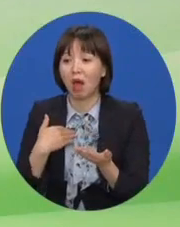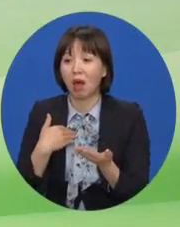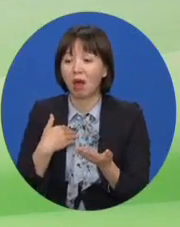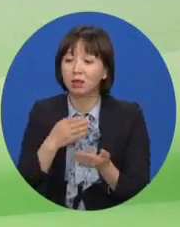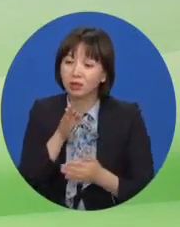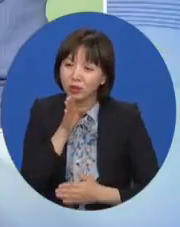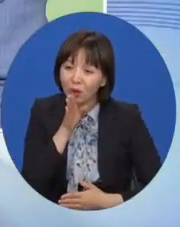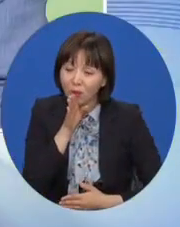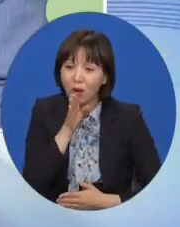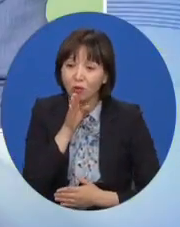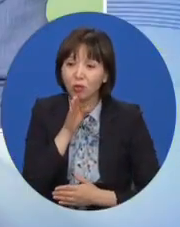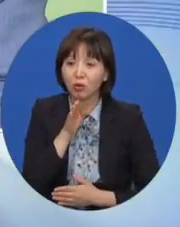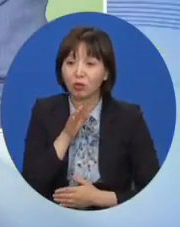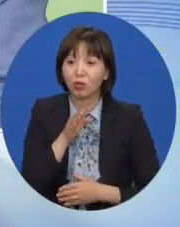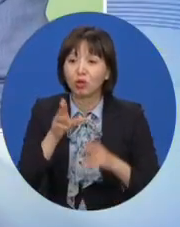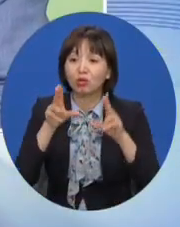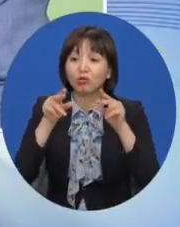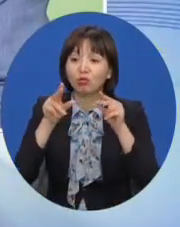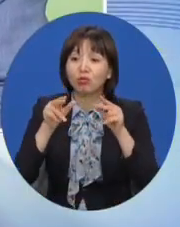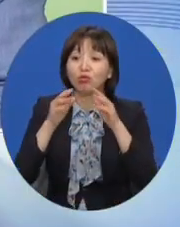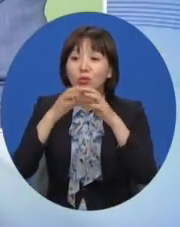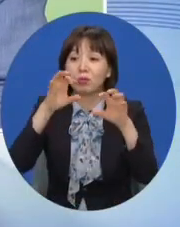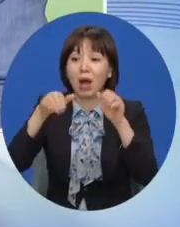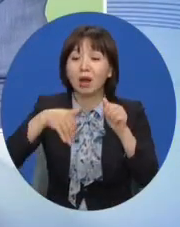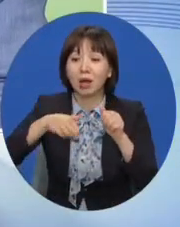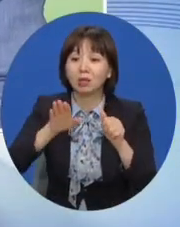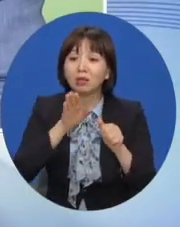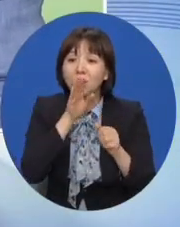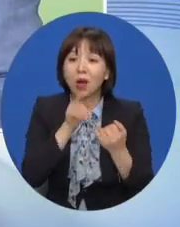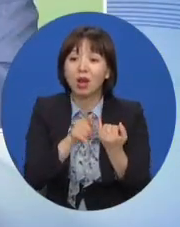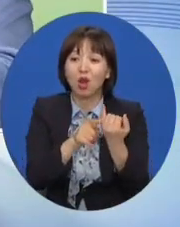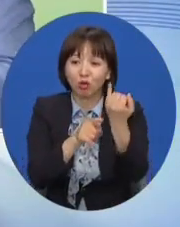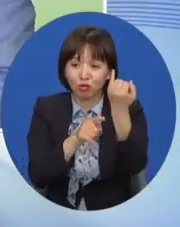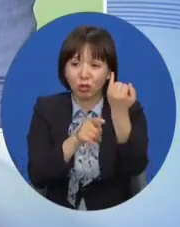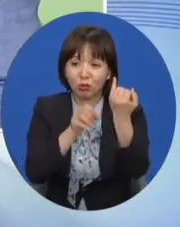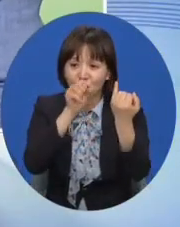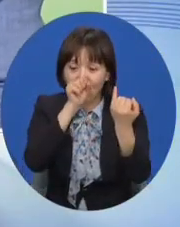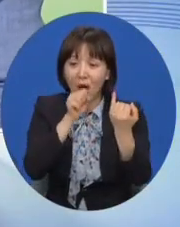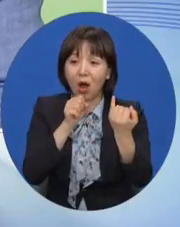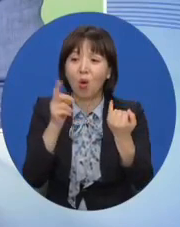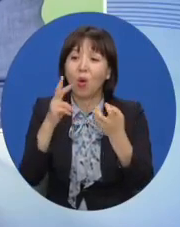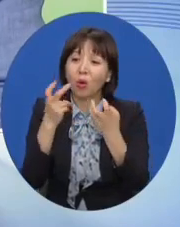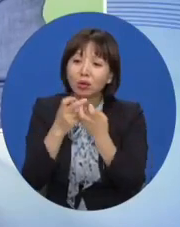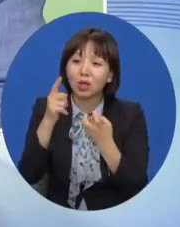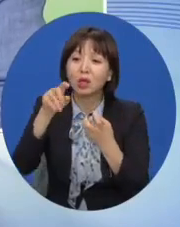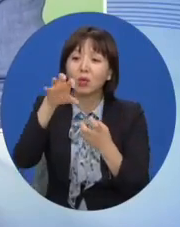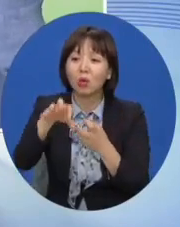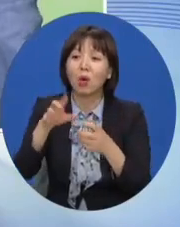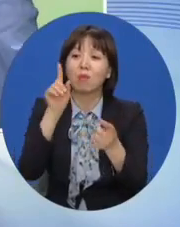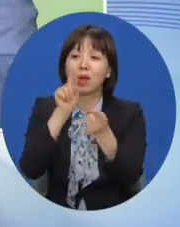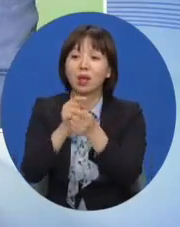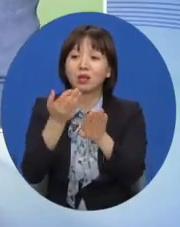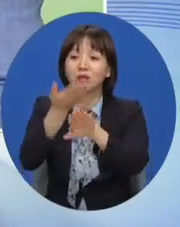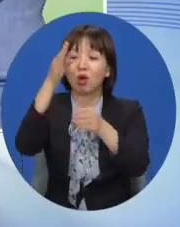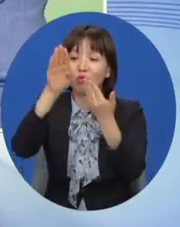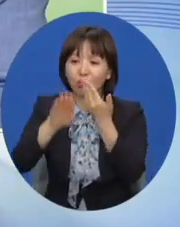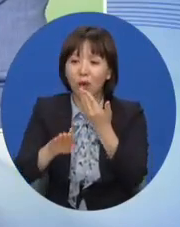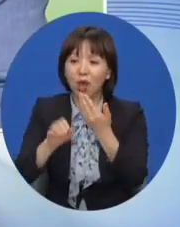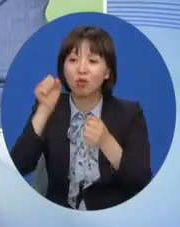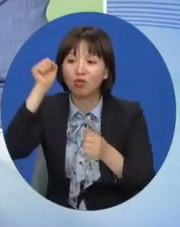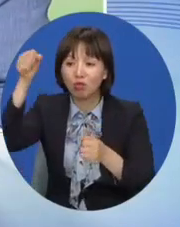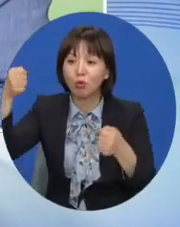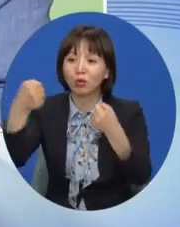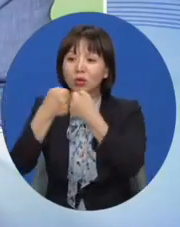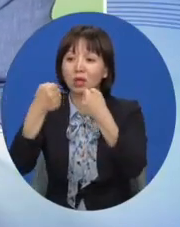정말로요. 두부마을 가서 정말 형수님 좋아했던 후배입니다. 어떻게 하다가 우리가 이 자리에 만나서 선후배 간에 이렇게 후보로서 싸우고는